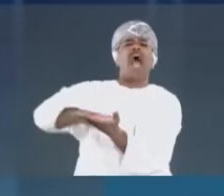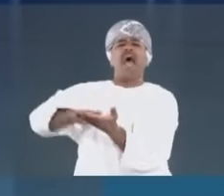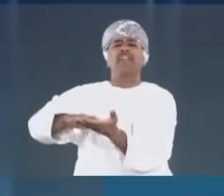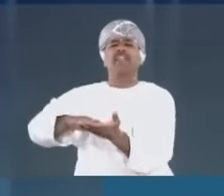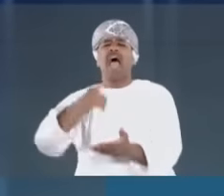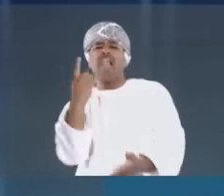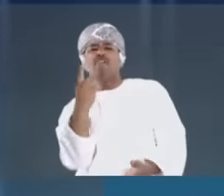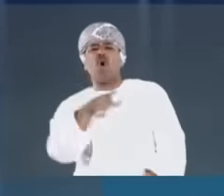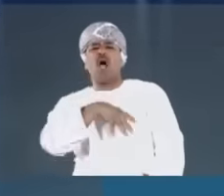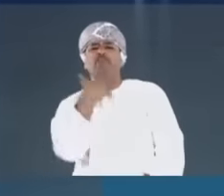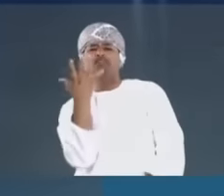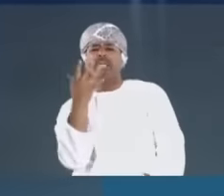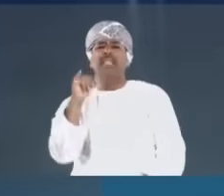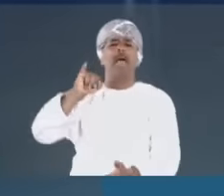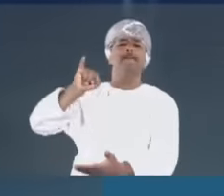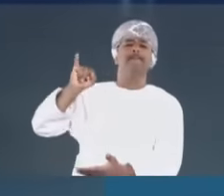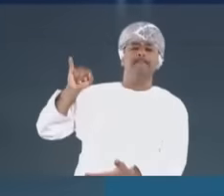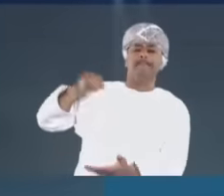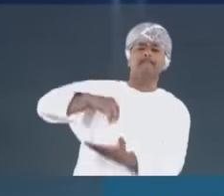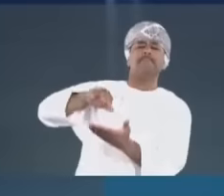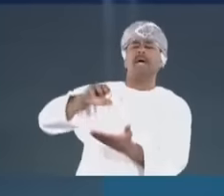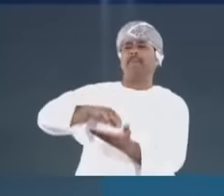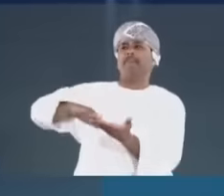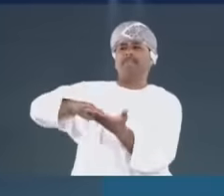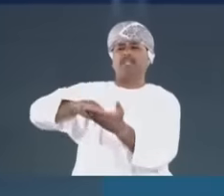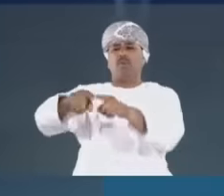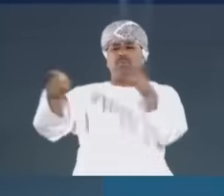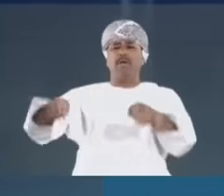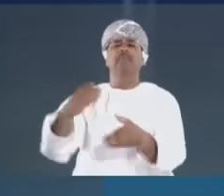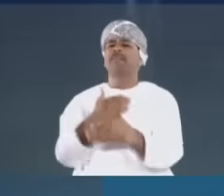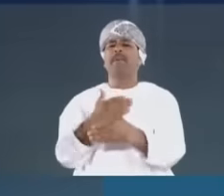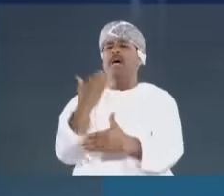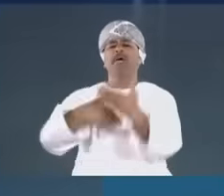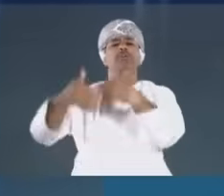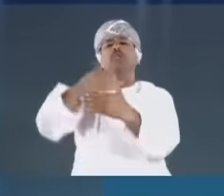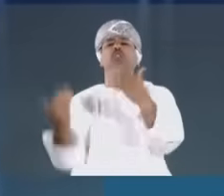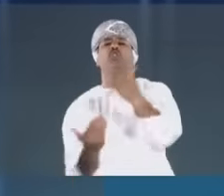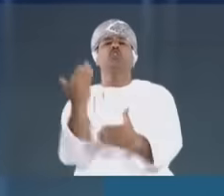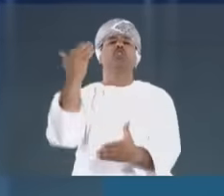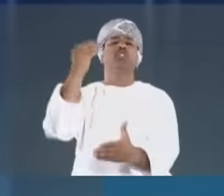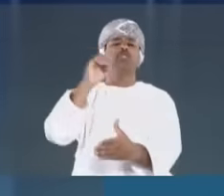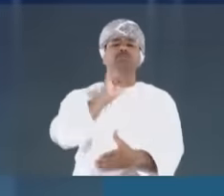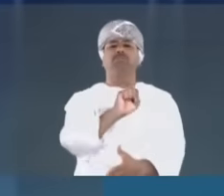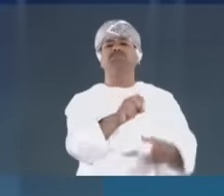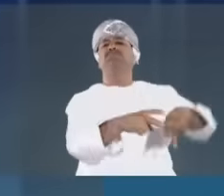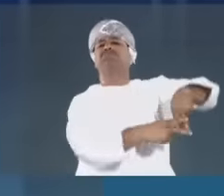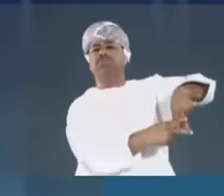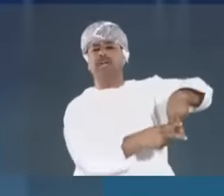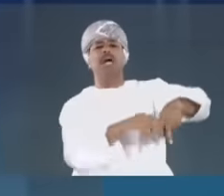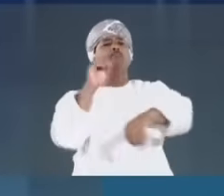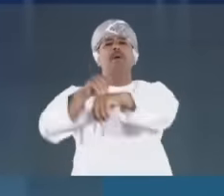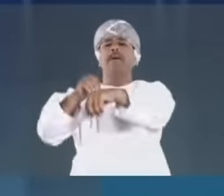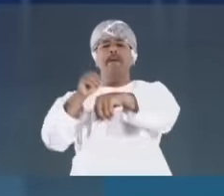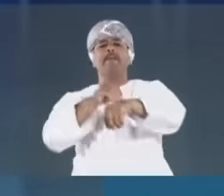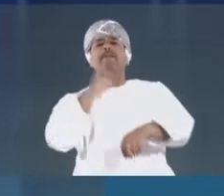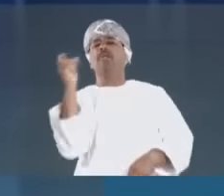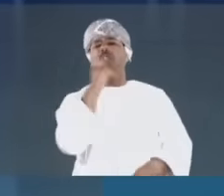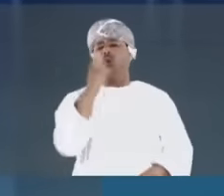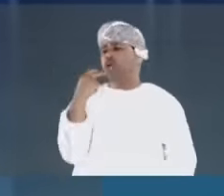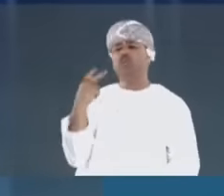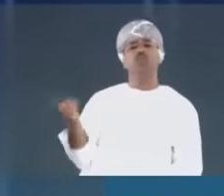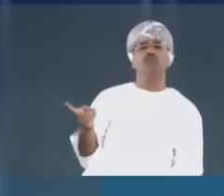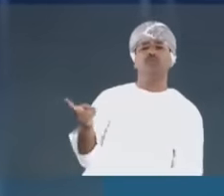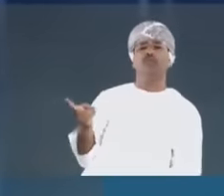دونم من أراضي مدينة أريحة لإقامة مشاريع استيطانية جديدة، داعية المجموعة الدولية لاتخاذ